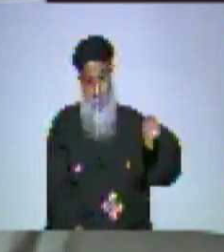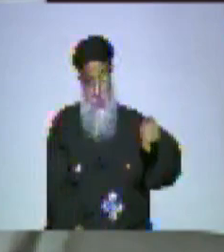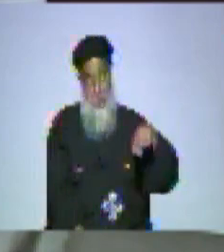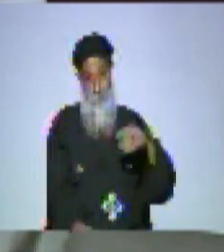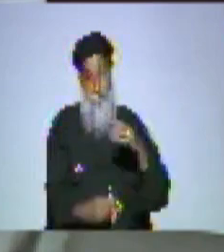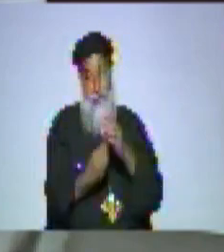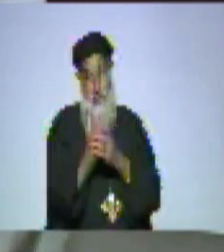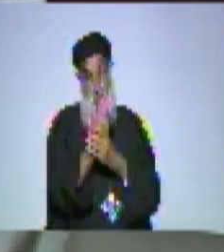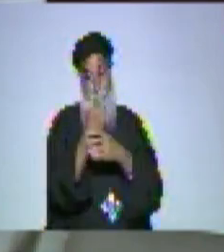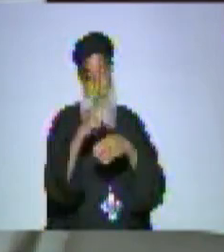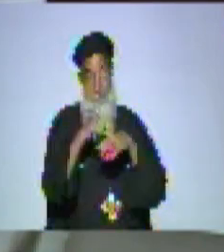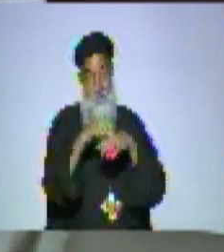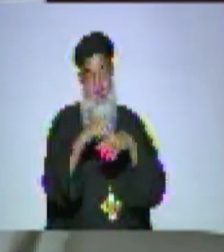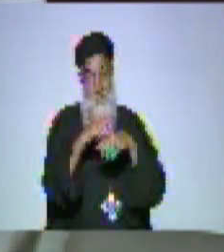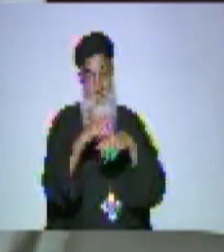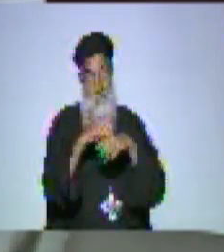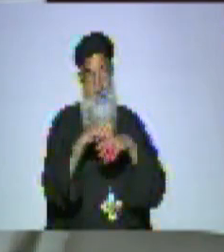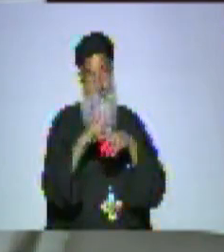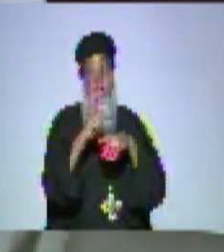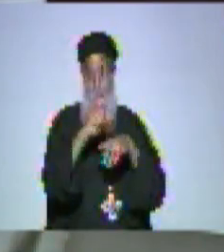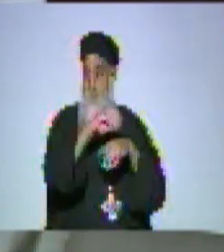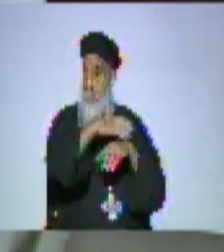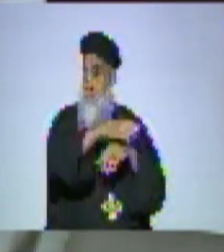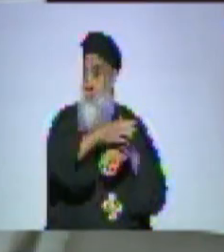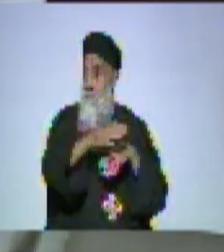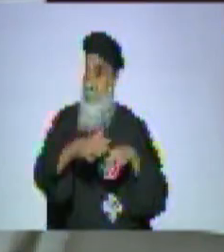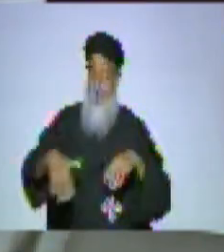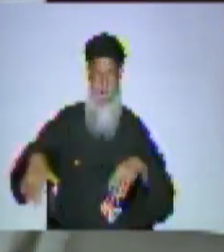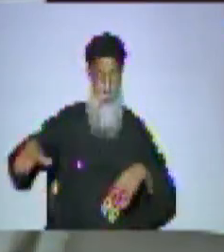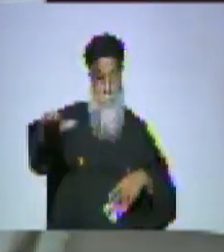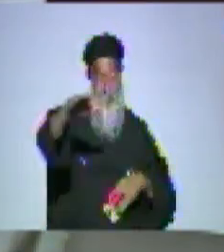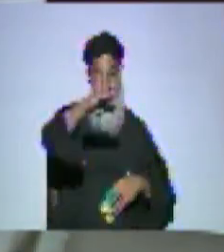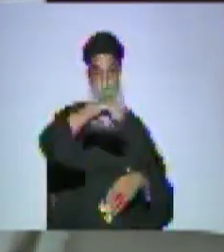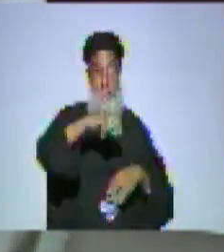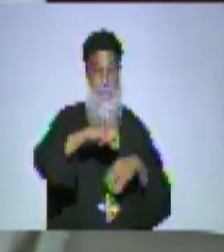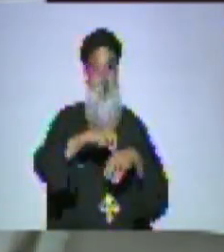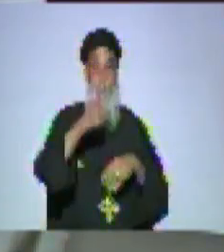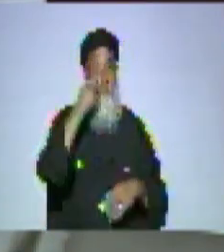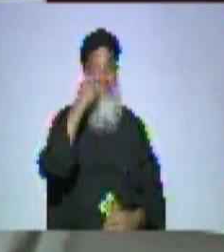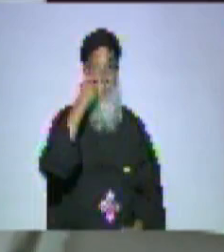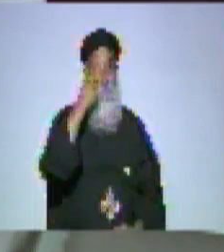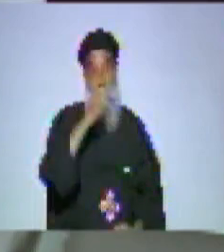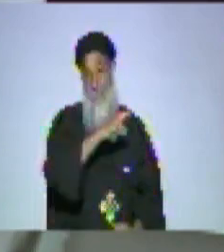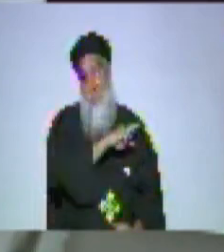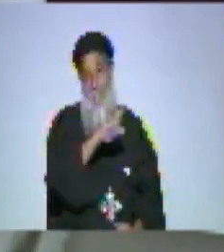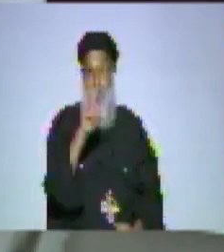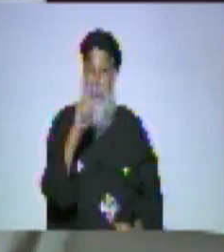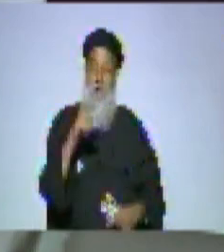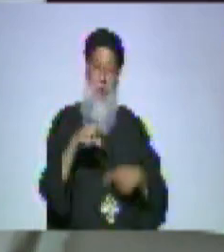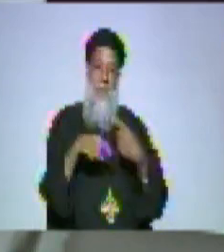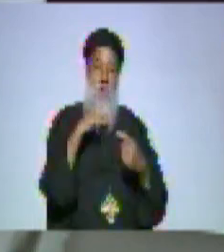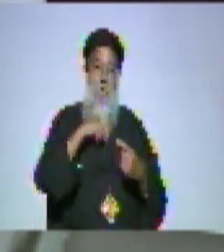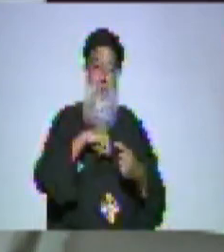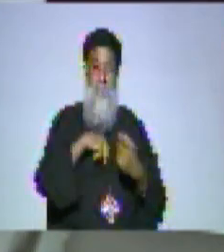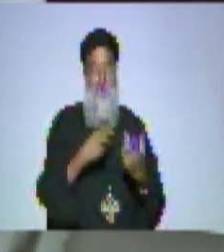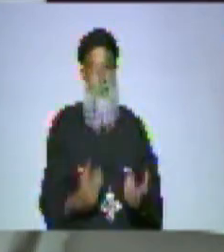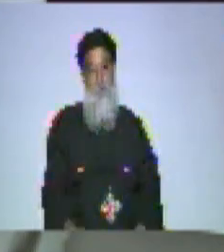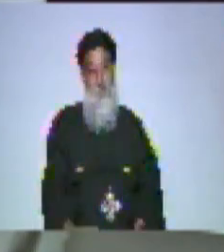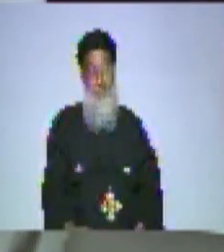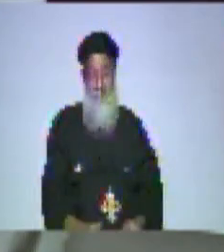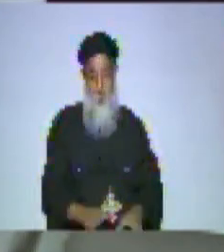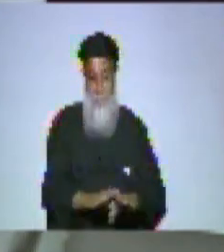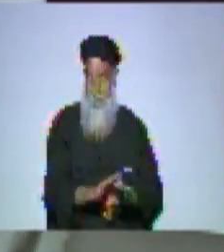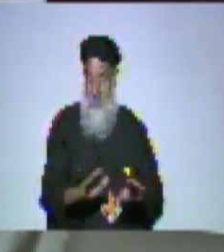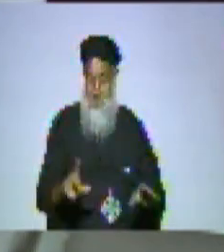النبات والحيوان والطيور والانسان وكله مين يستغنى عن الميه ده حتى الارض